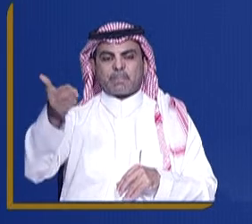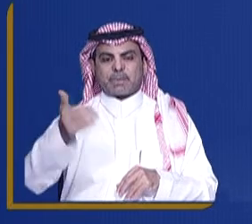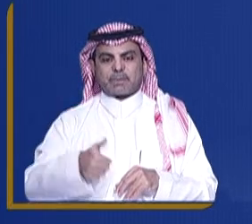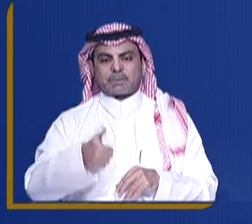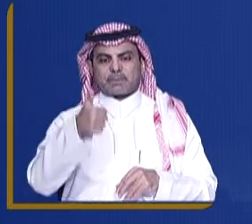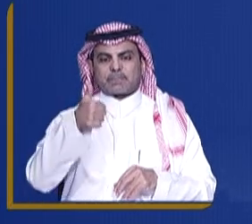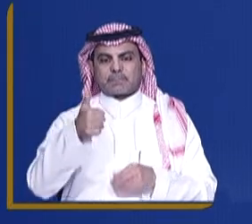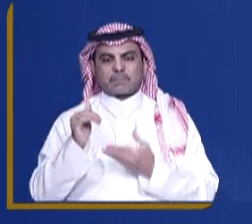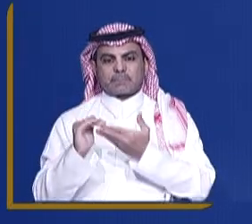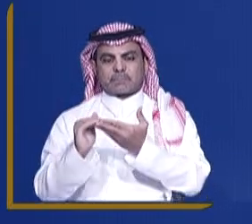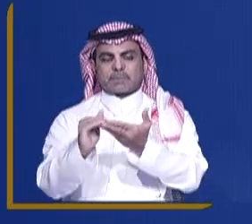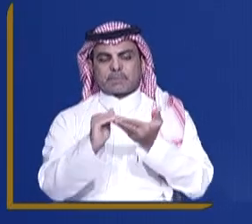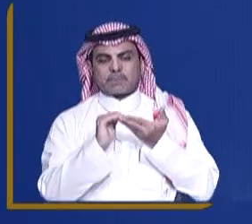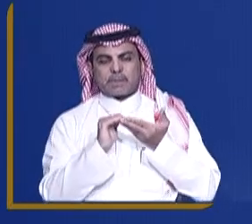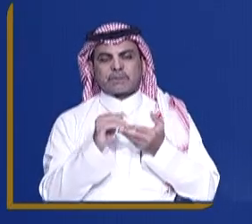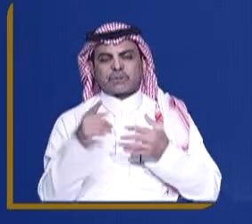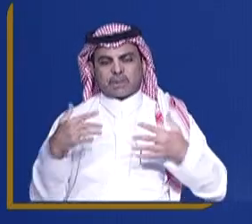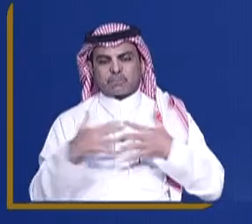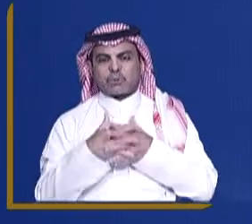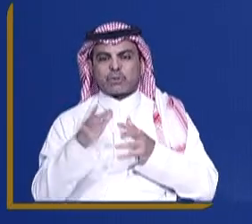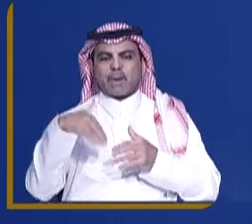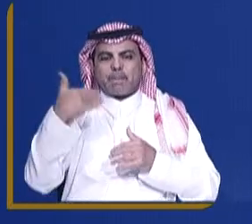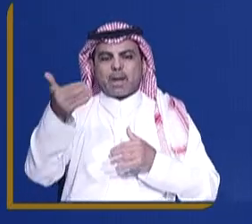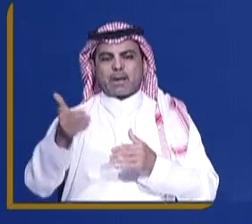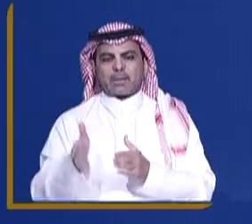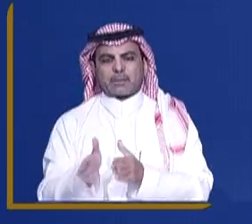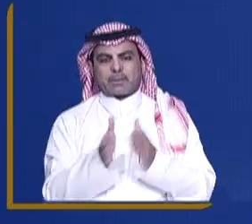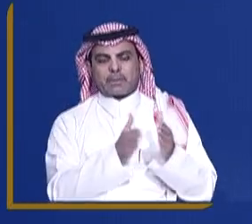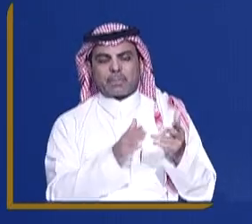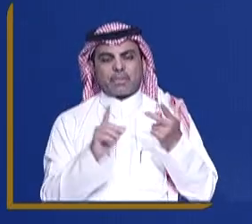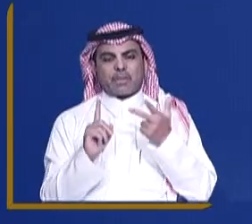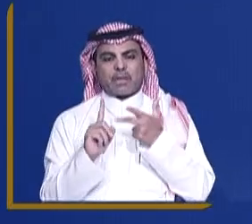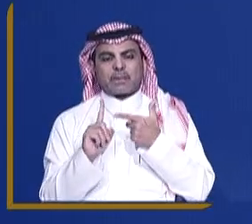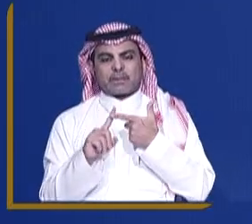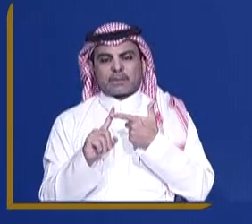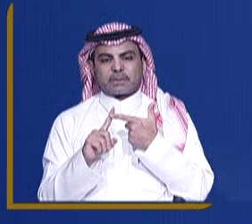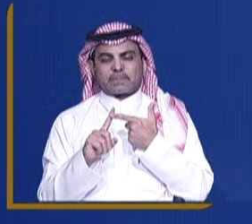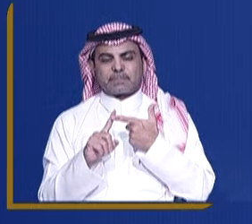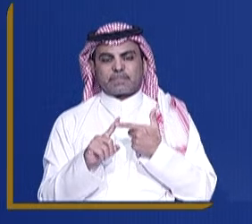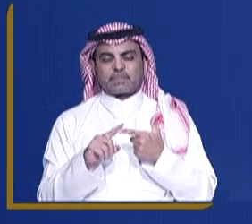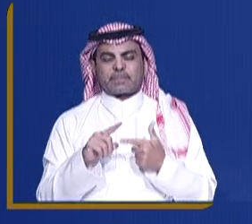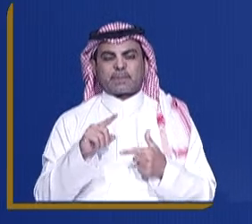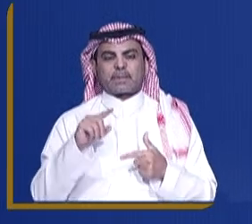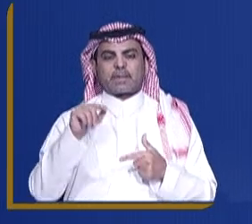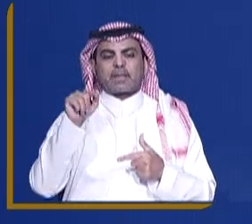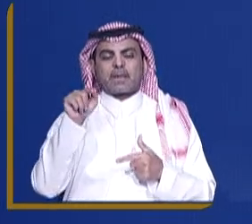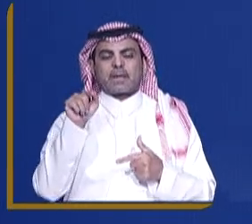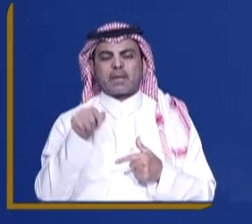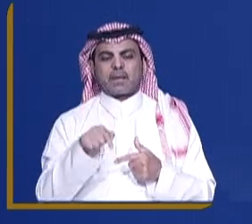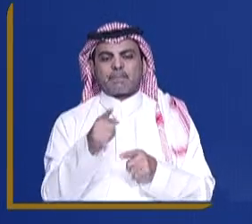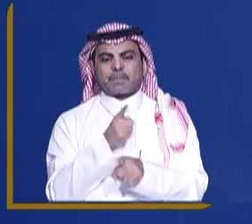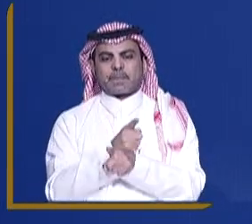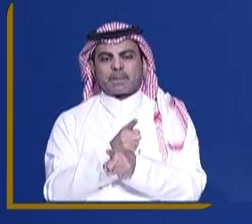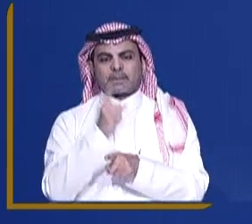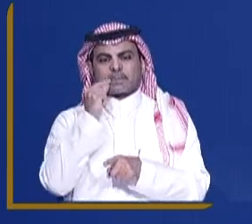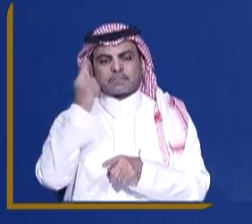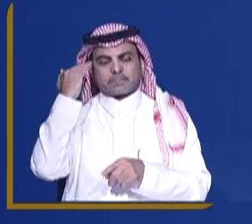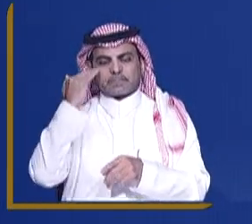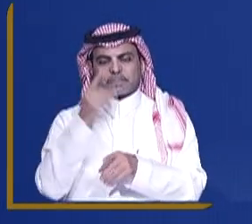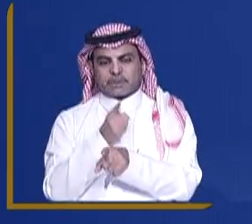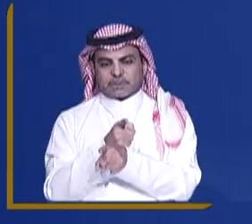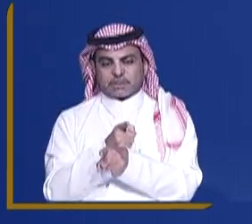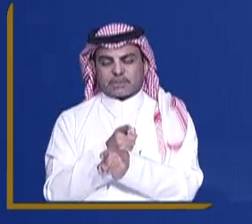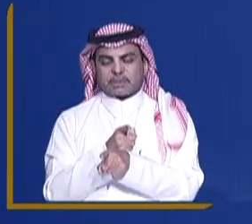منكم وإليكم وأنتم مستقبلها. الرسالة الأخرى لزملائي وزميلاتي المعلمين، أنتم